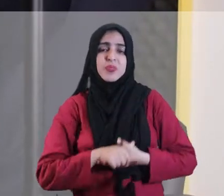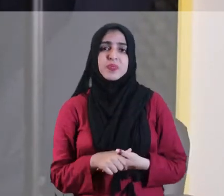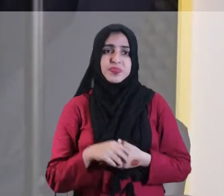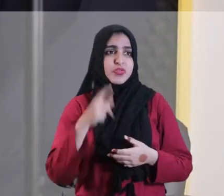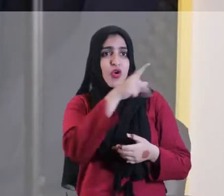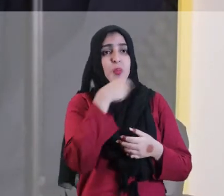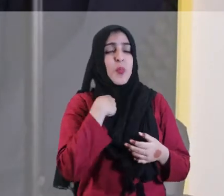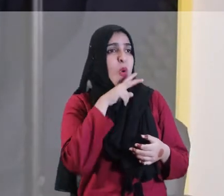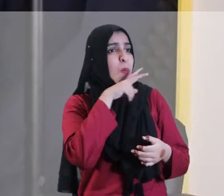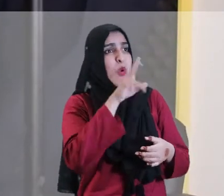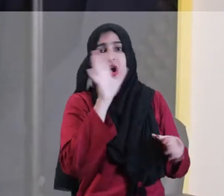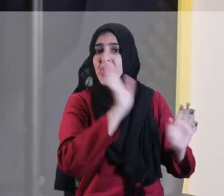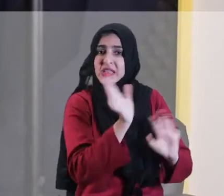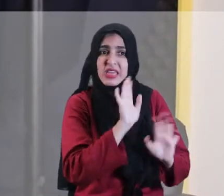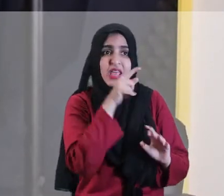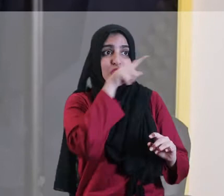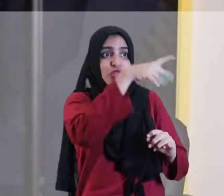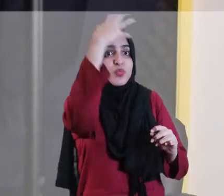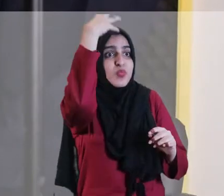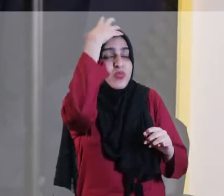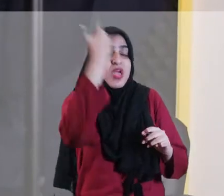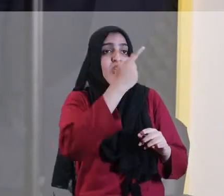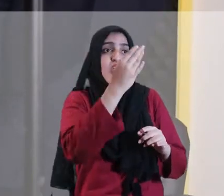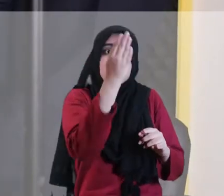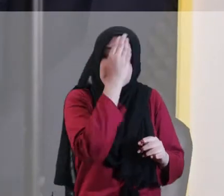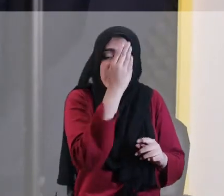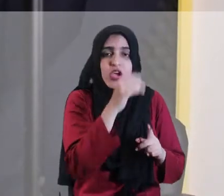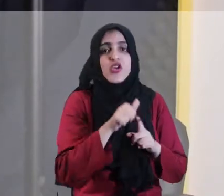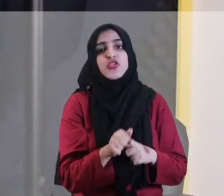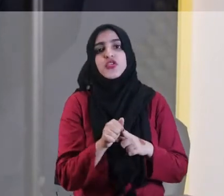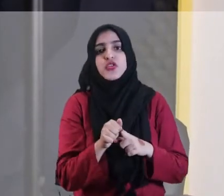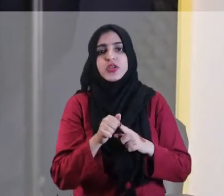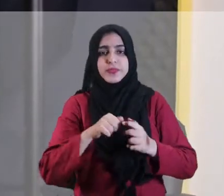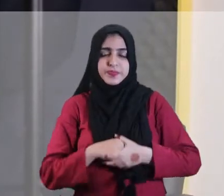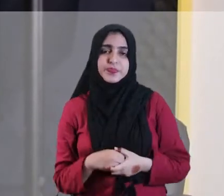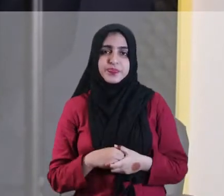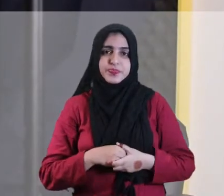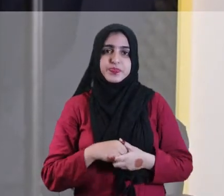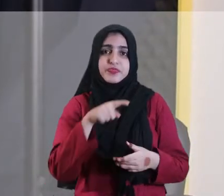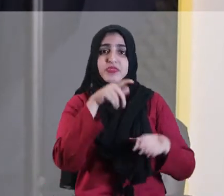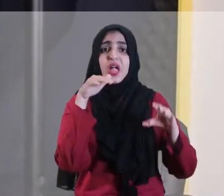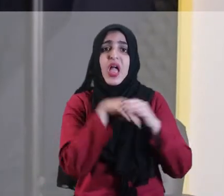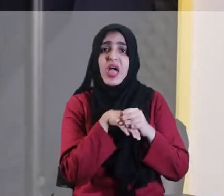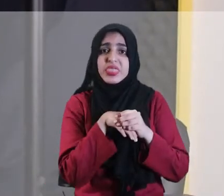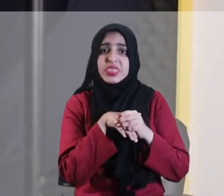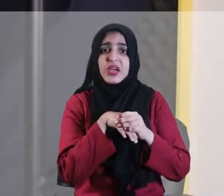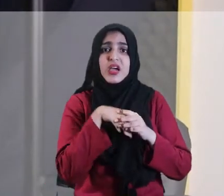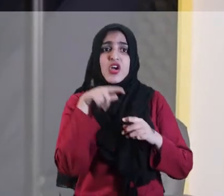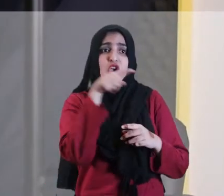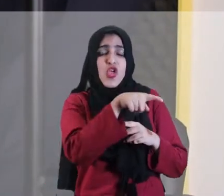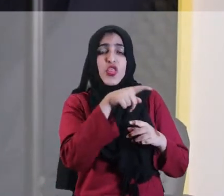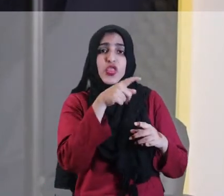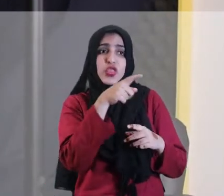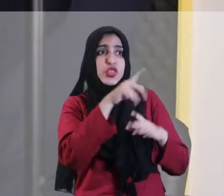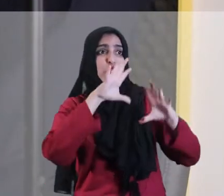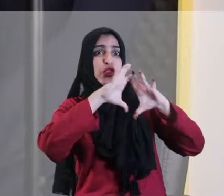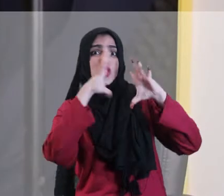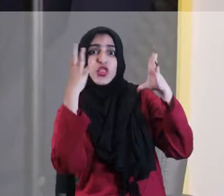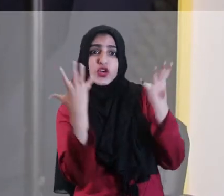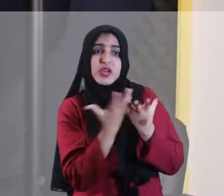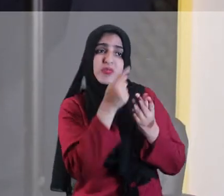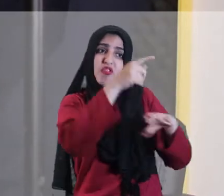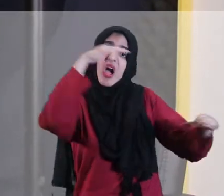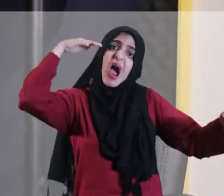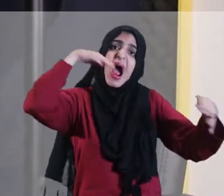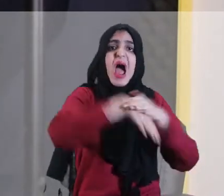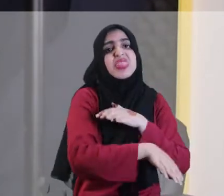ख़याल आया अखिलेश हुई के कभी इसका जवाब देखूंगी इतना मगरूर है और उसका इस वर्ष दुनिया में सवार है मैं इसका नाम नहीं लूंगा आप जानते हैं उसको इस